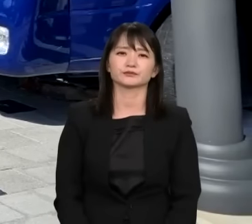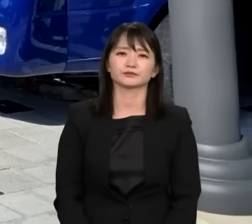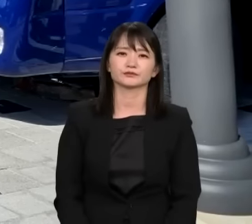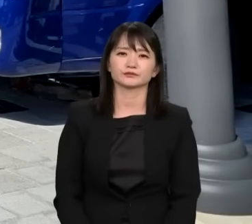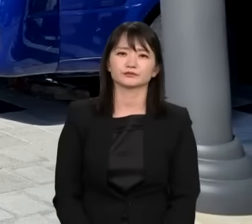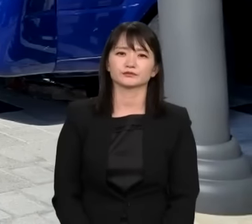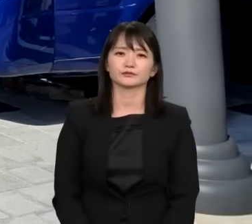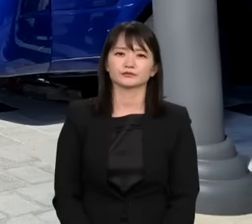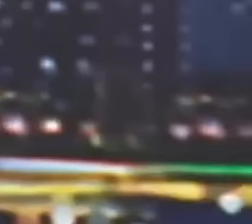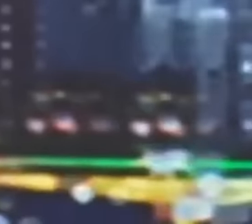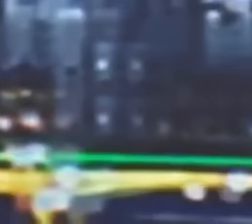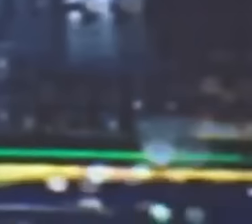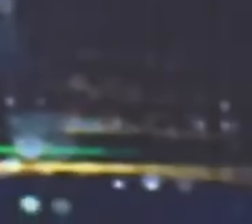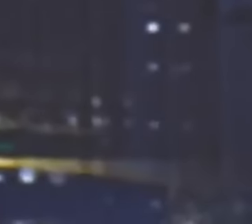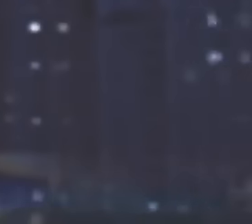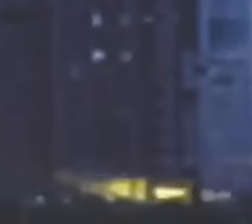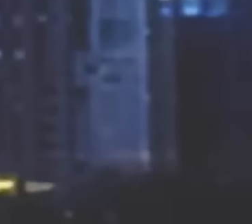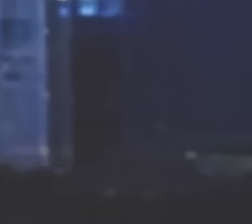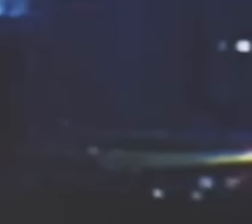윤두열입니다.